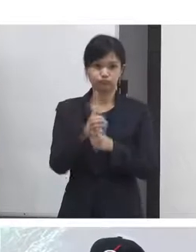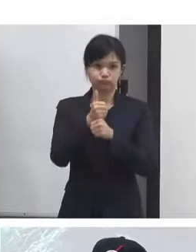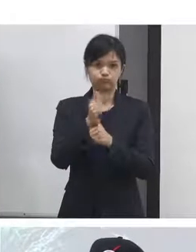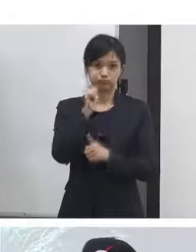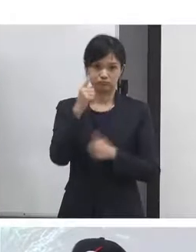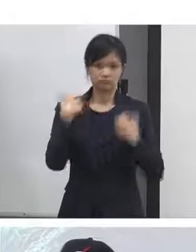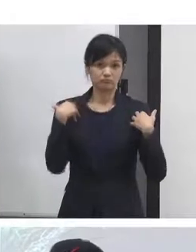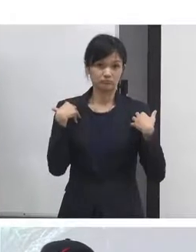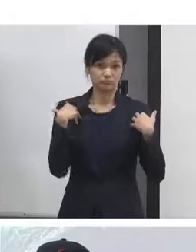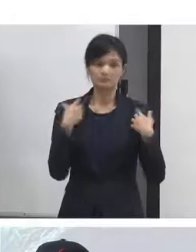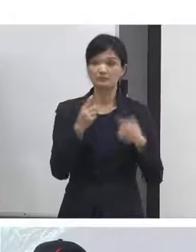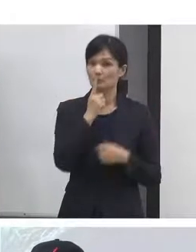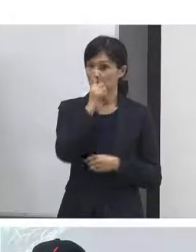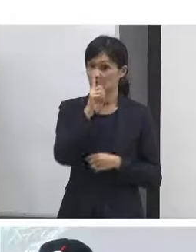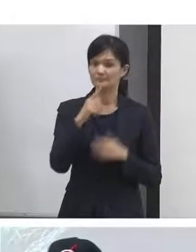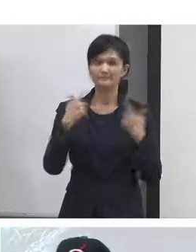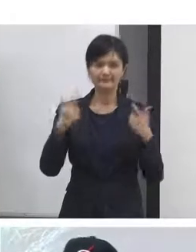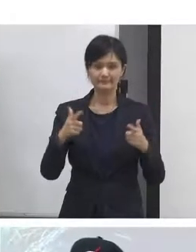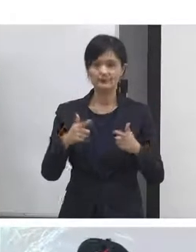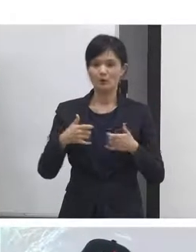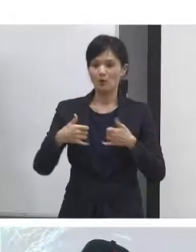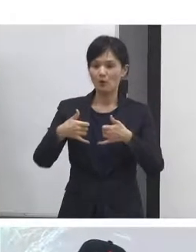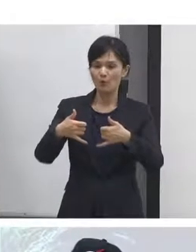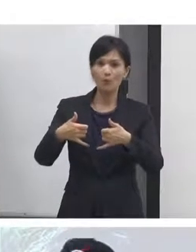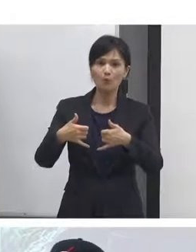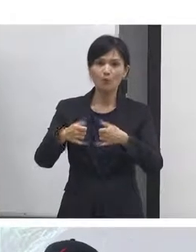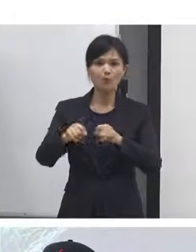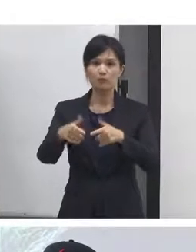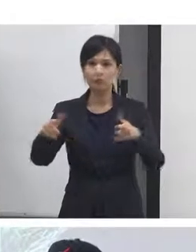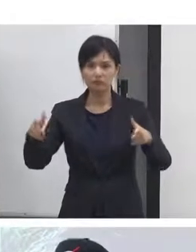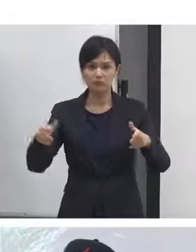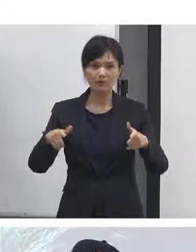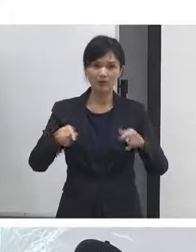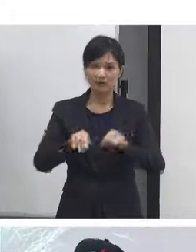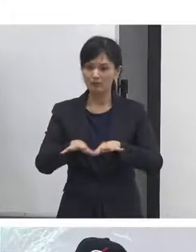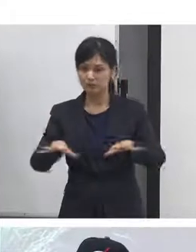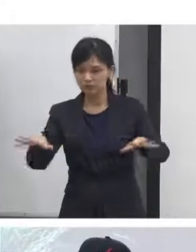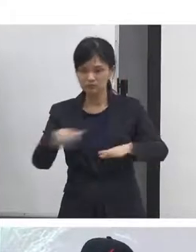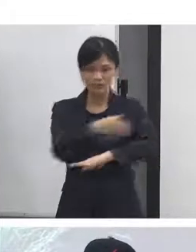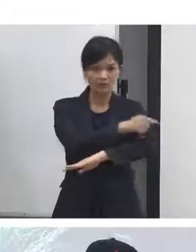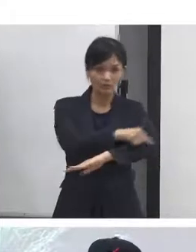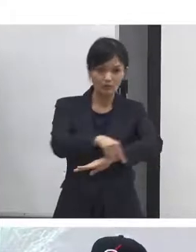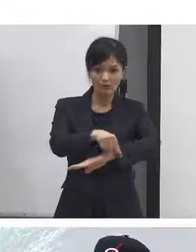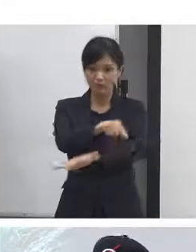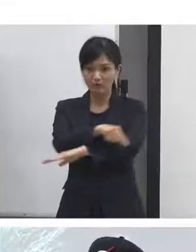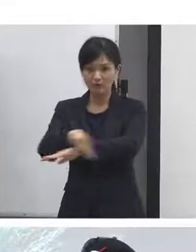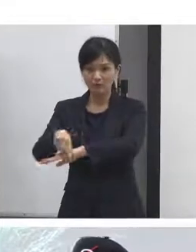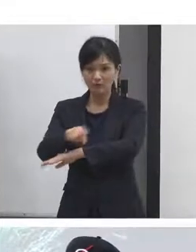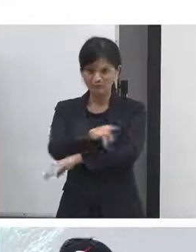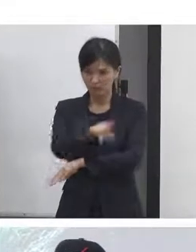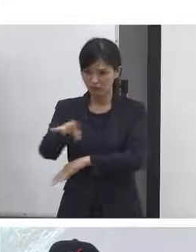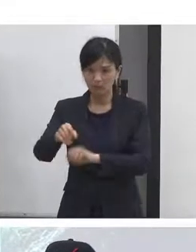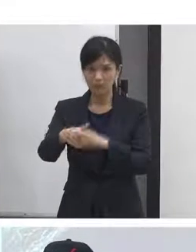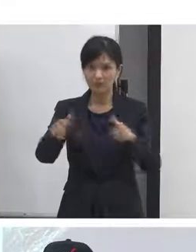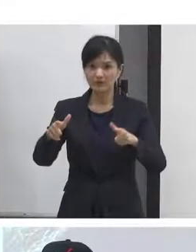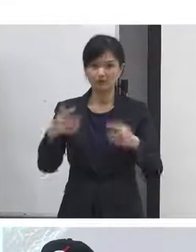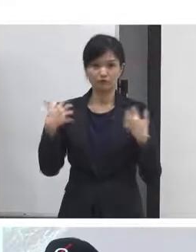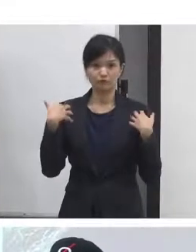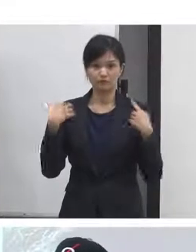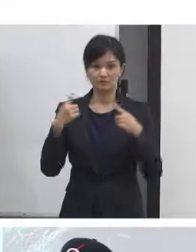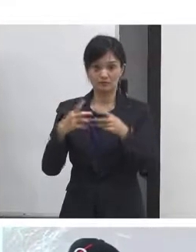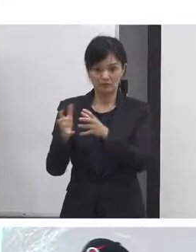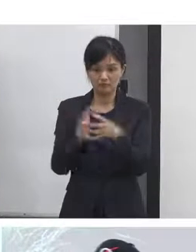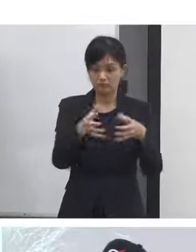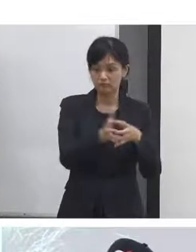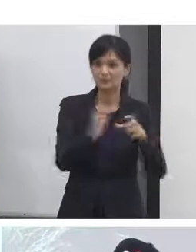实道路长在不同的地方会有不同的单位，水沟长在不同的地方会有不同的单位，然后水沟跟水沟之间连不起